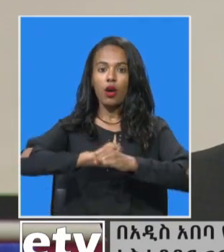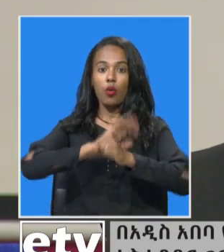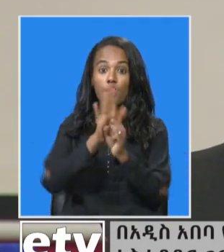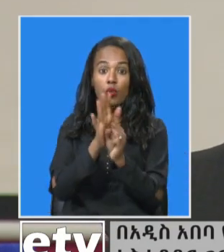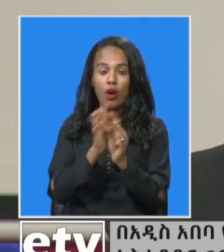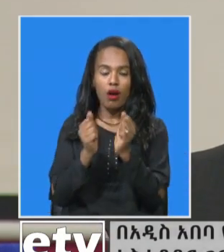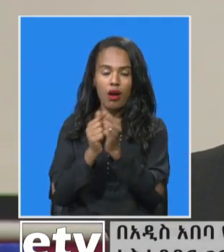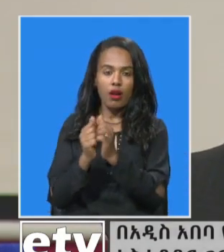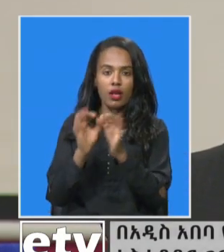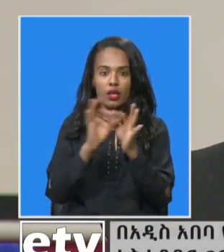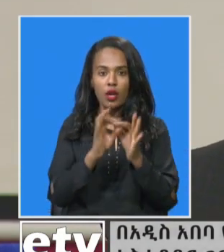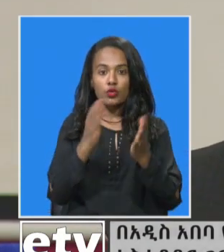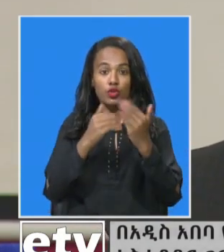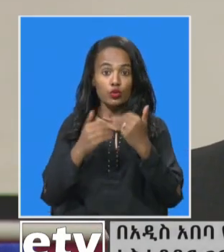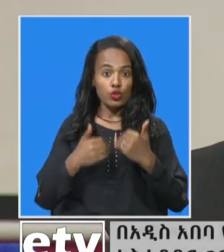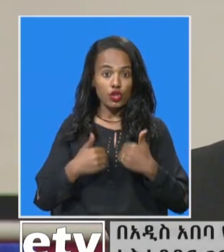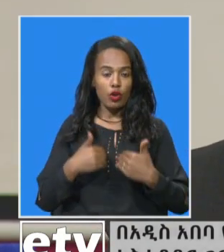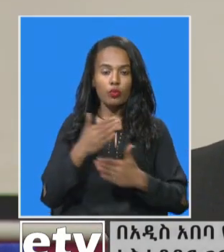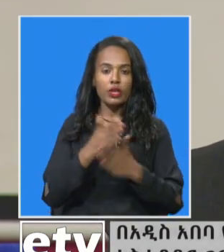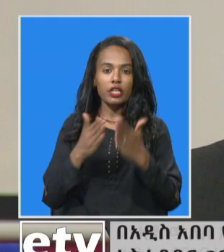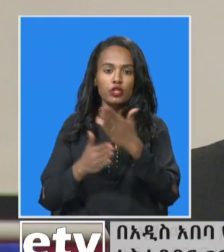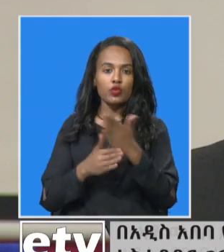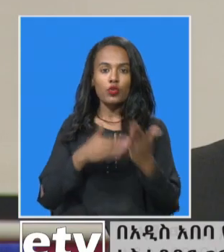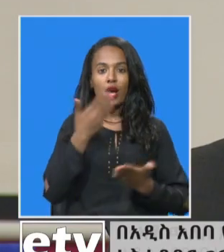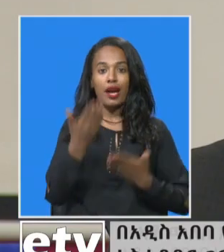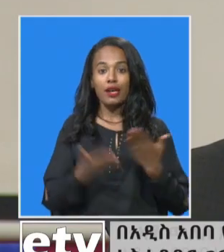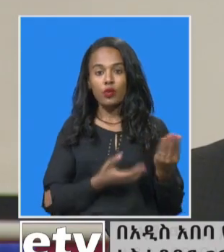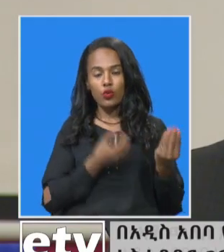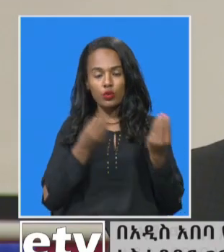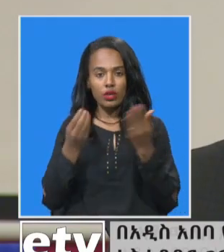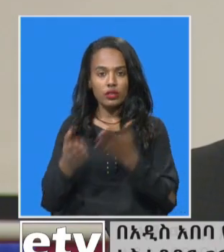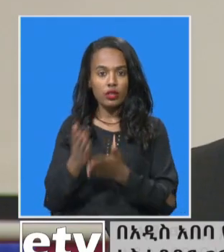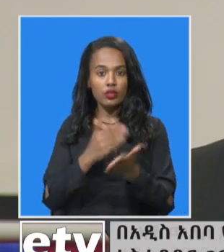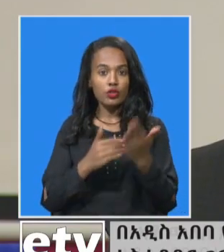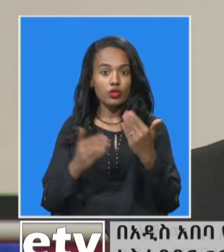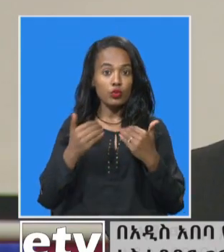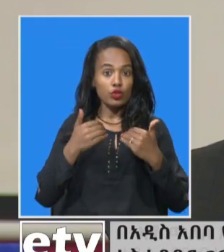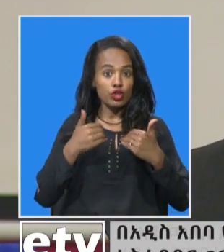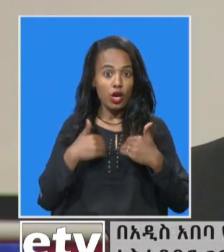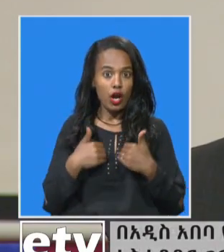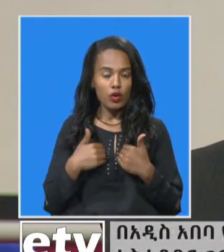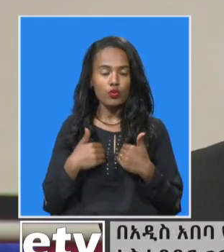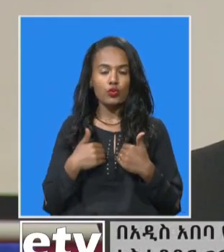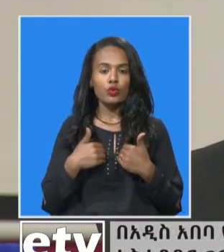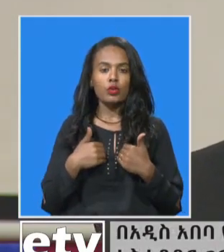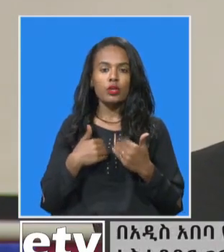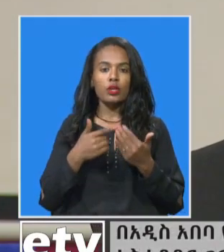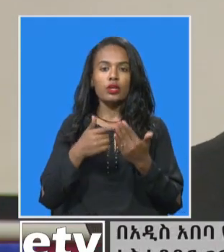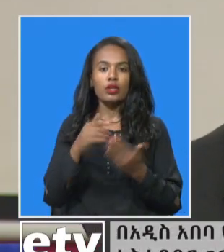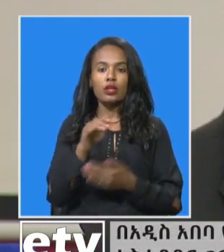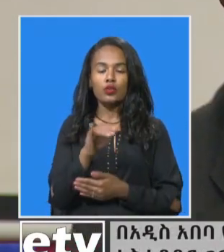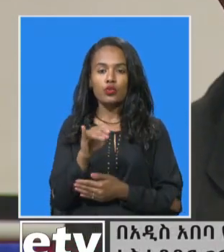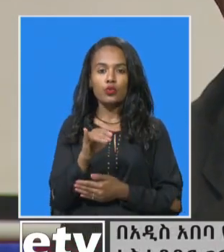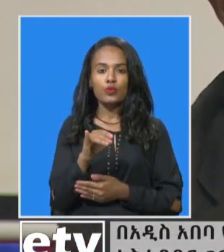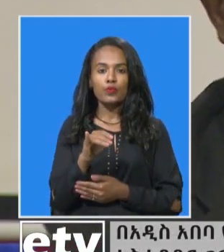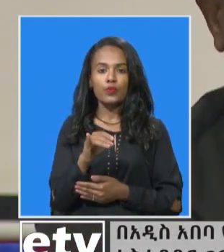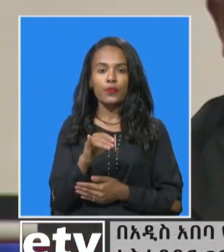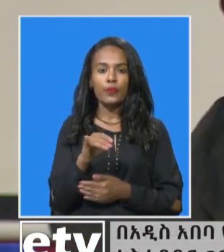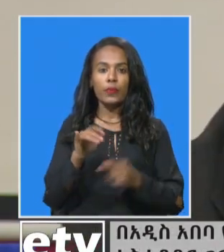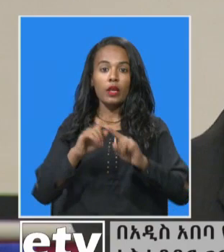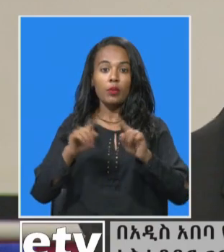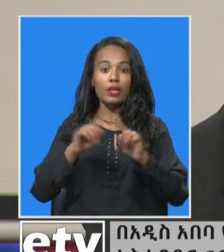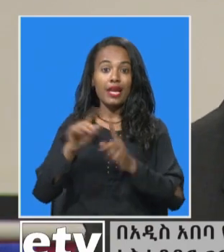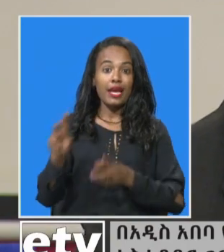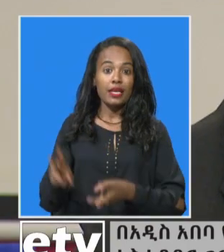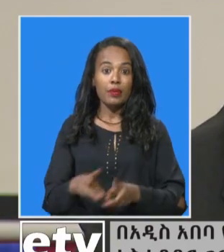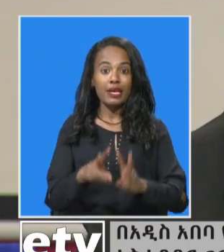የተያዙ ችግሮች አሉ። በየደረጃው የአገልግሎት አሰጣጥ ችግሮች አሉ። እንደዚሁም በተለያየ